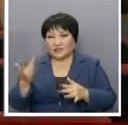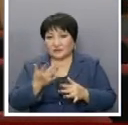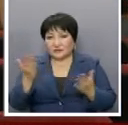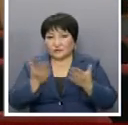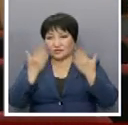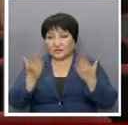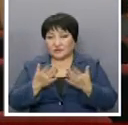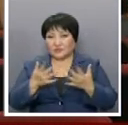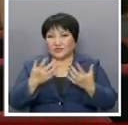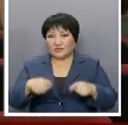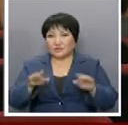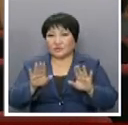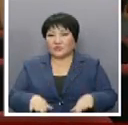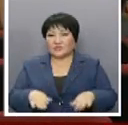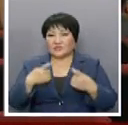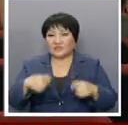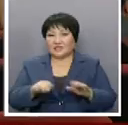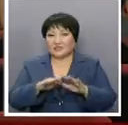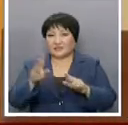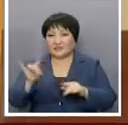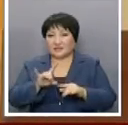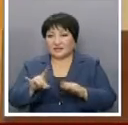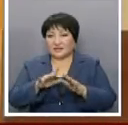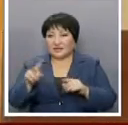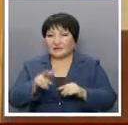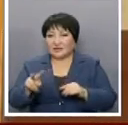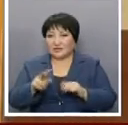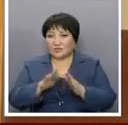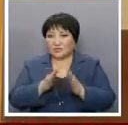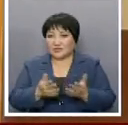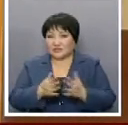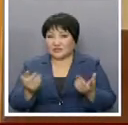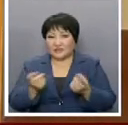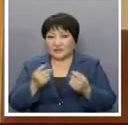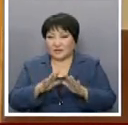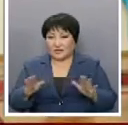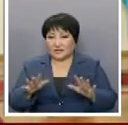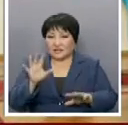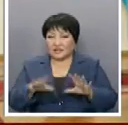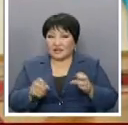сауда орындарында сатылатын діни әдебиеттер де аз емес. Егер күдік тудыратын кітаптар